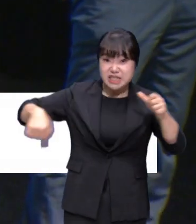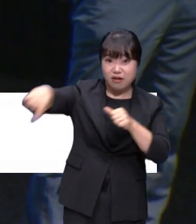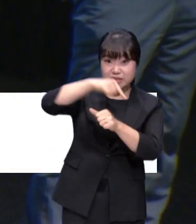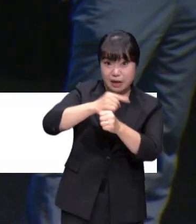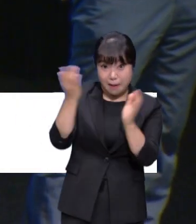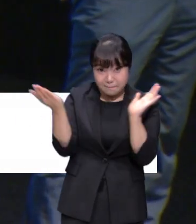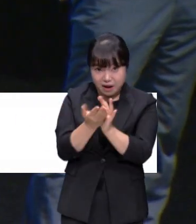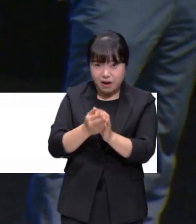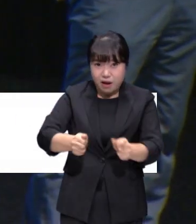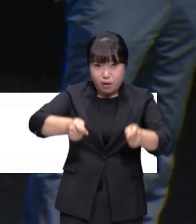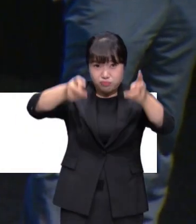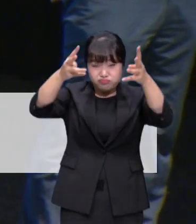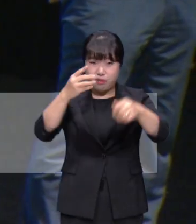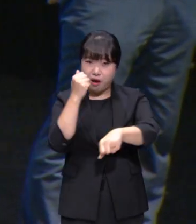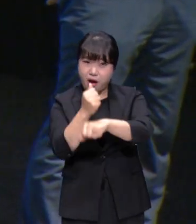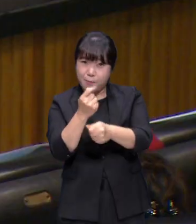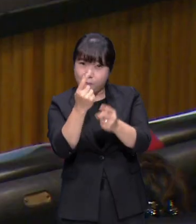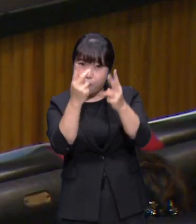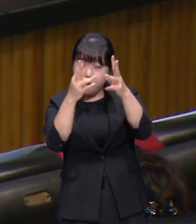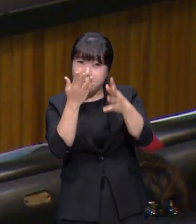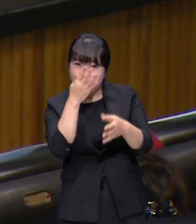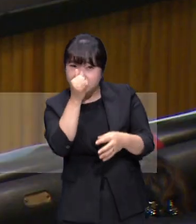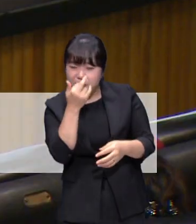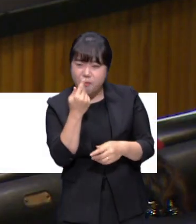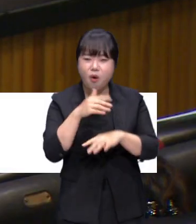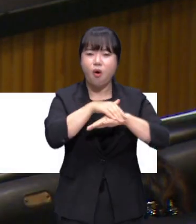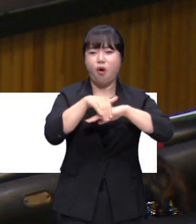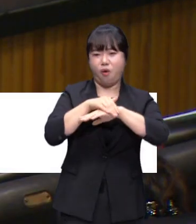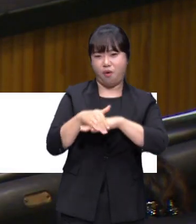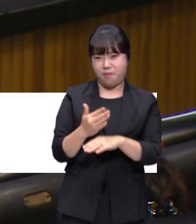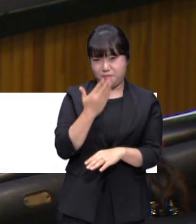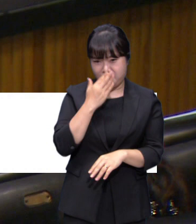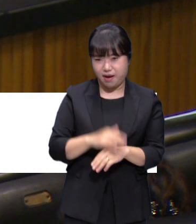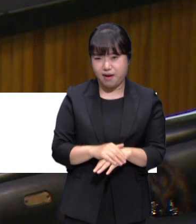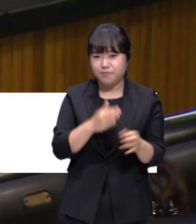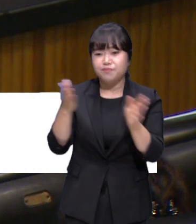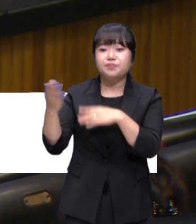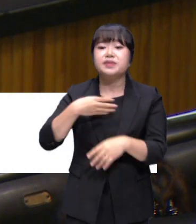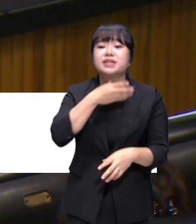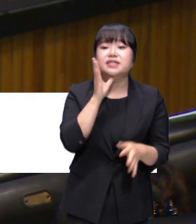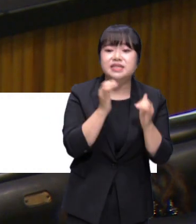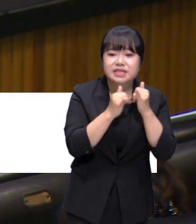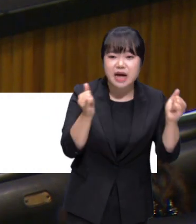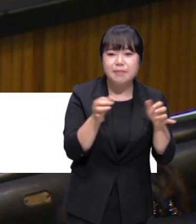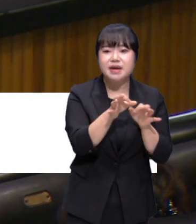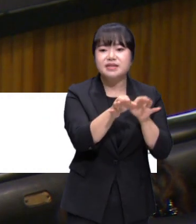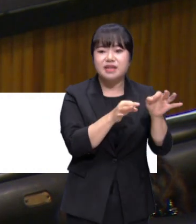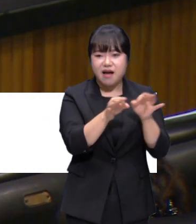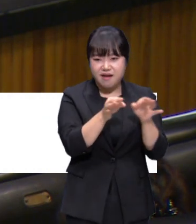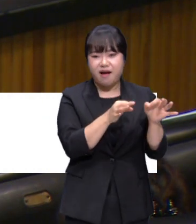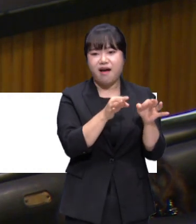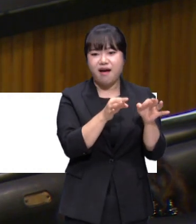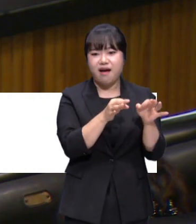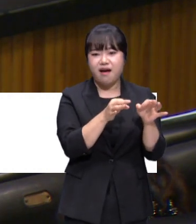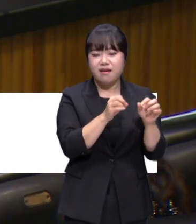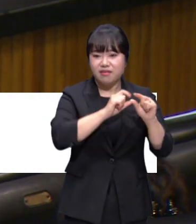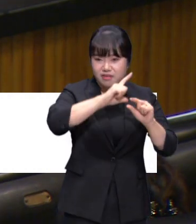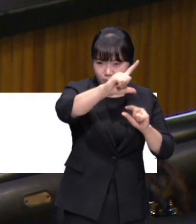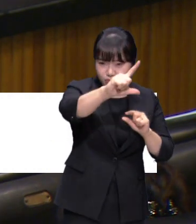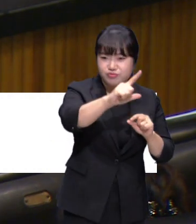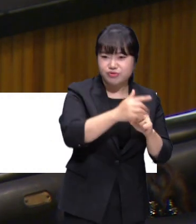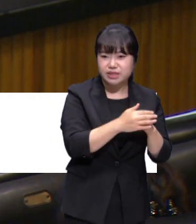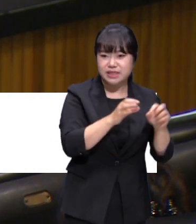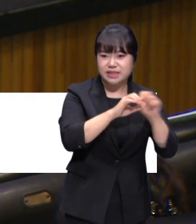수 있는 층수를 알 수 있다. 나이 잡수신 분들이 거기서 나온 세마다 가지고 먹고 사는 분들이